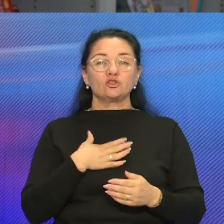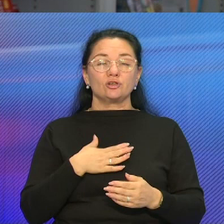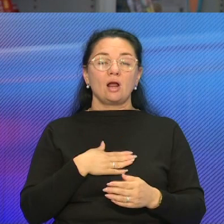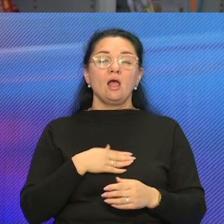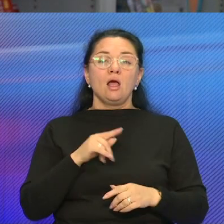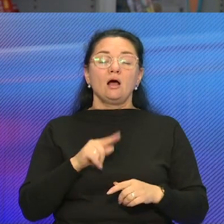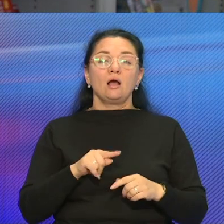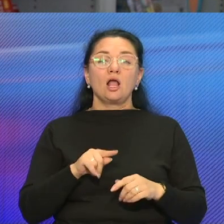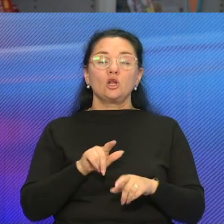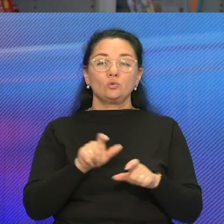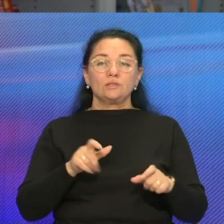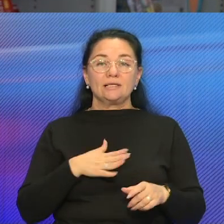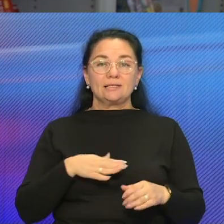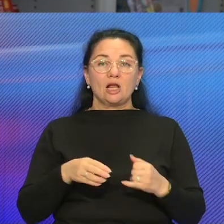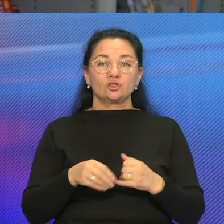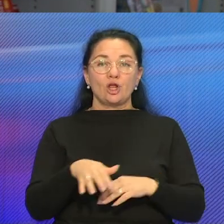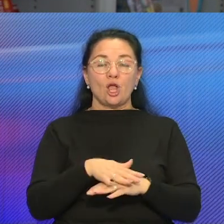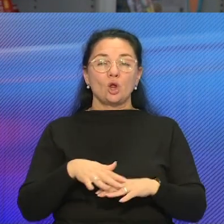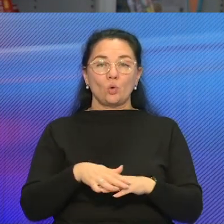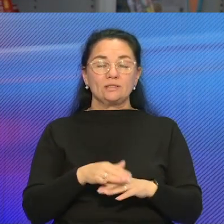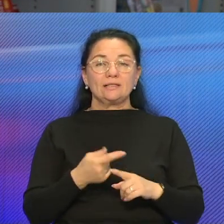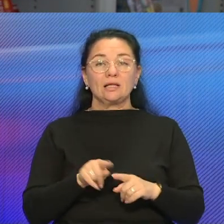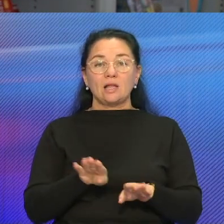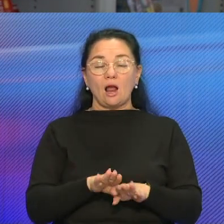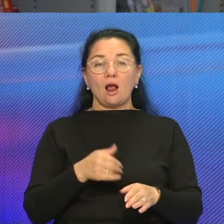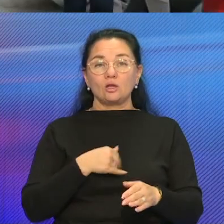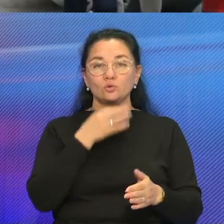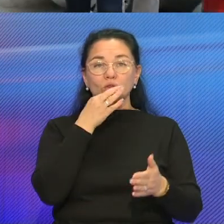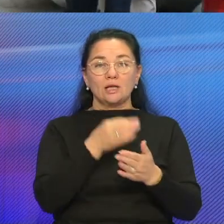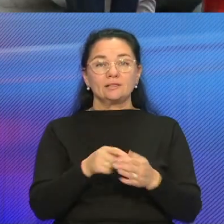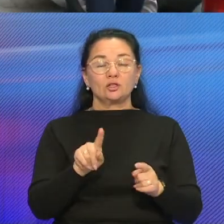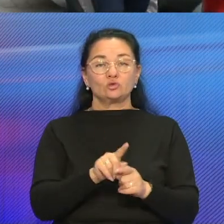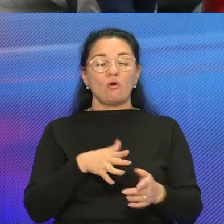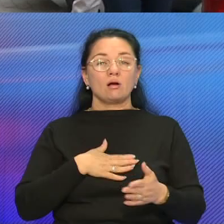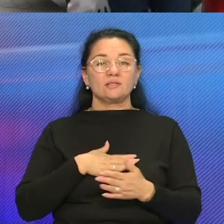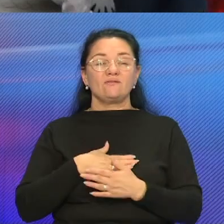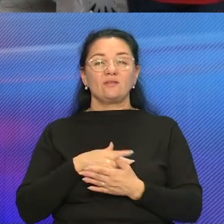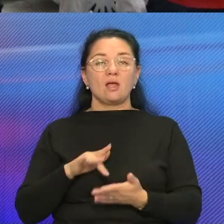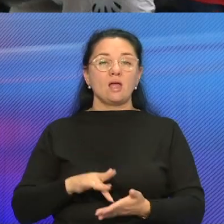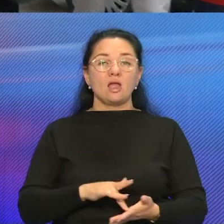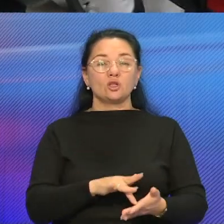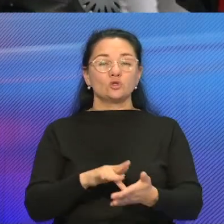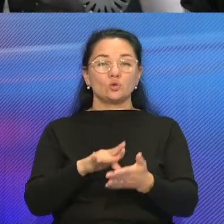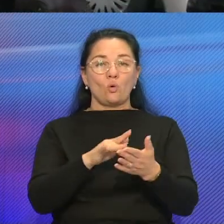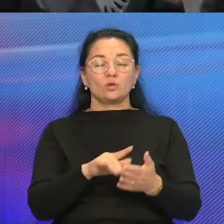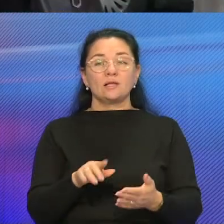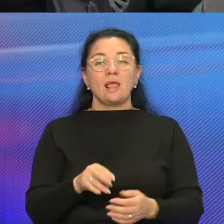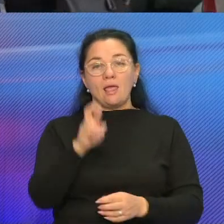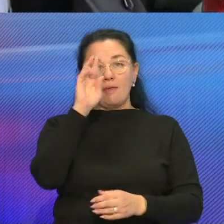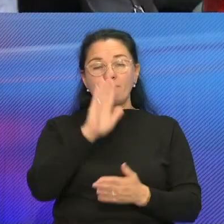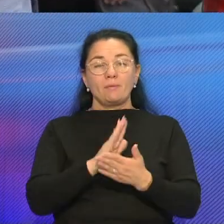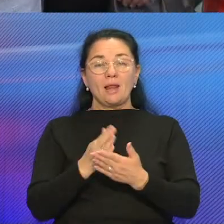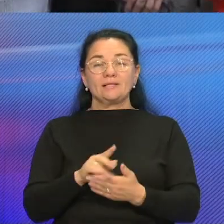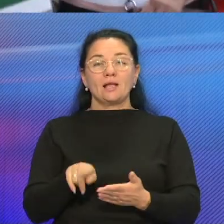беларускага слова. Таксама хачу адзначыць тактыльны екскурсі, які ладзіць бібліатэкары города Гродна і